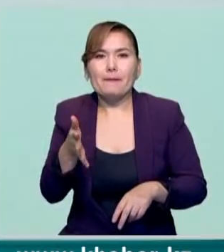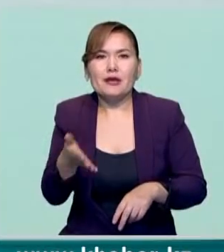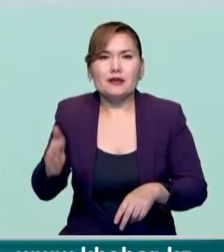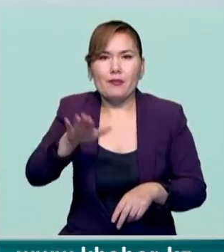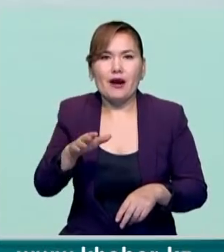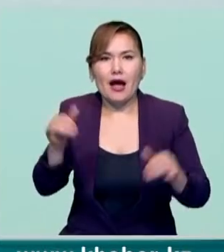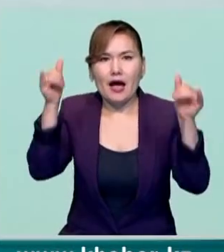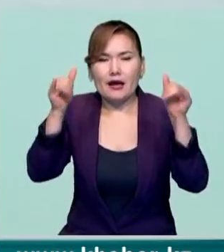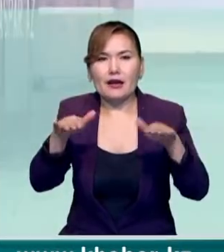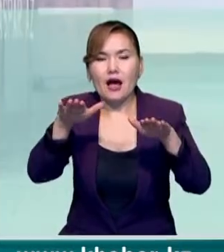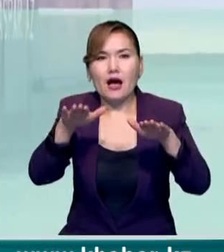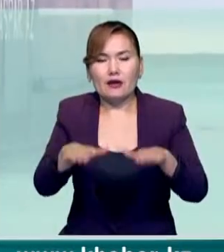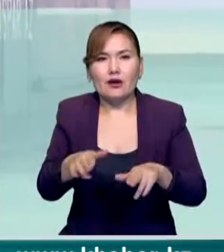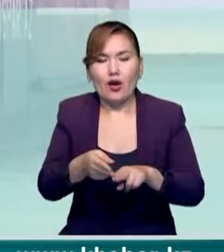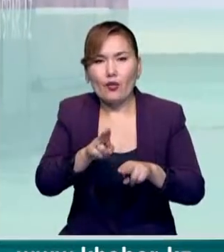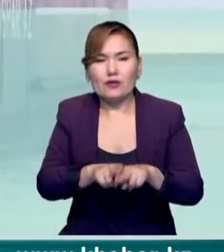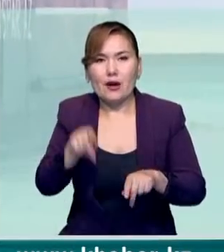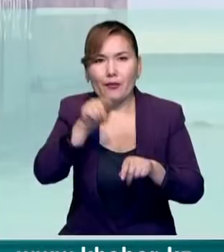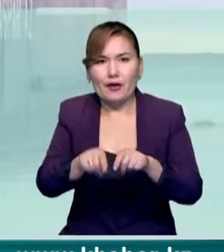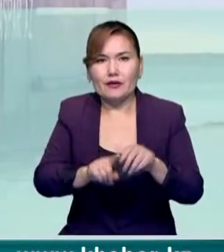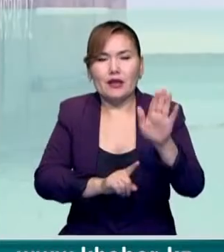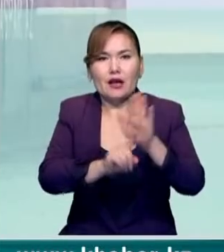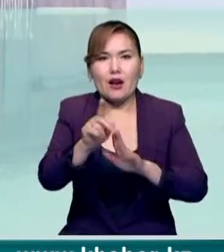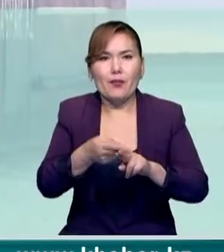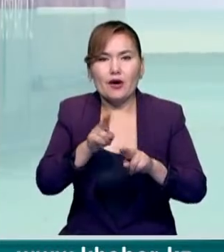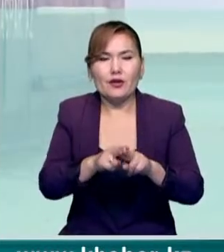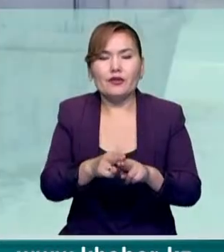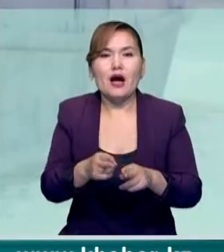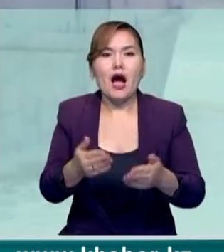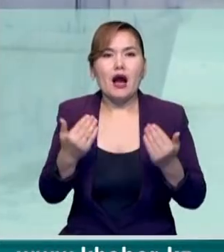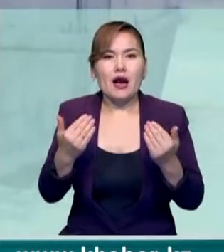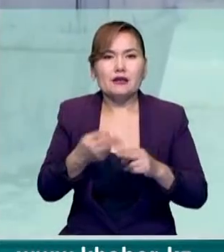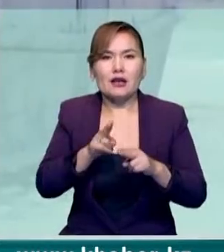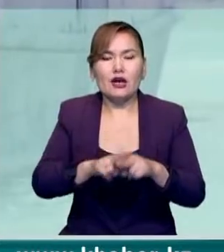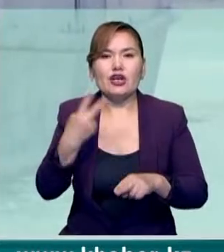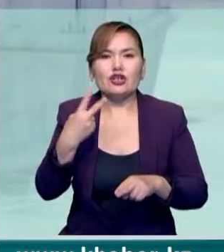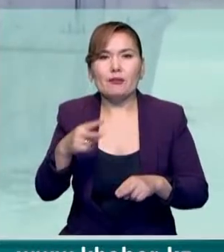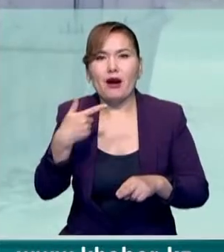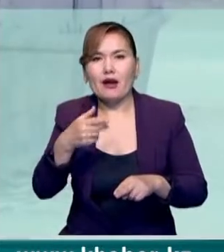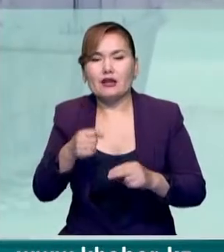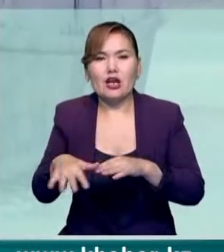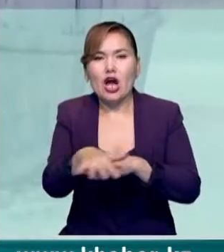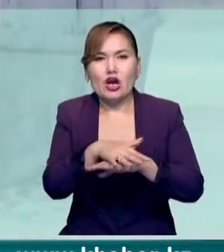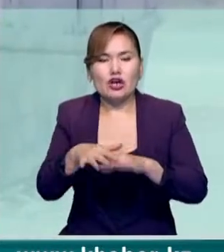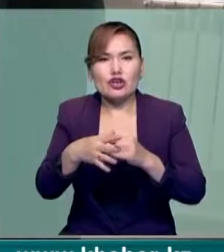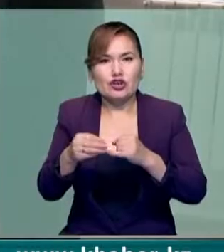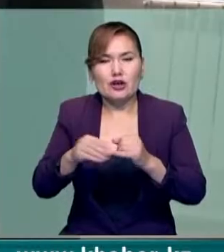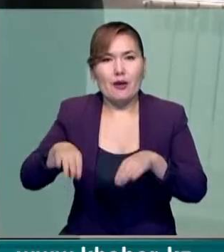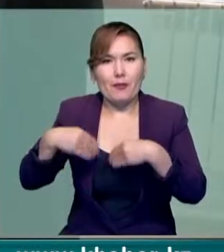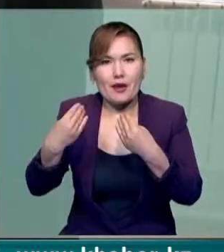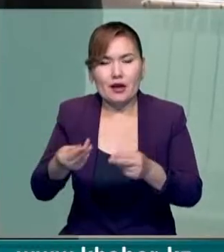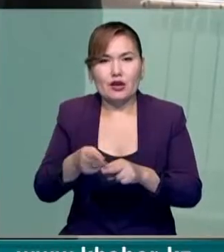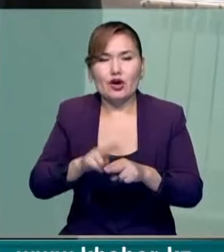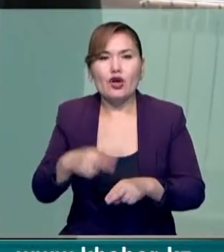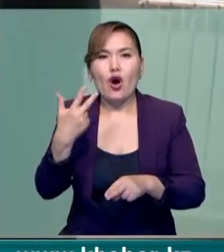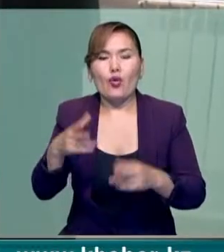қараға арналған карантиндік аймақ салынады. Қазір паромдық кешен жанынан бұл мақсатқа 20 гектар жер бөлінді. Онда малда 30